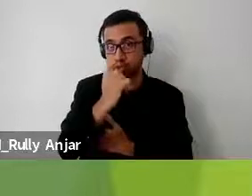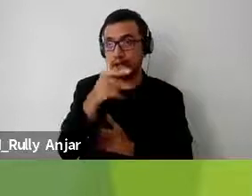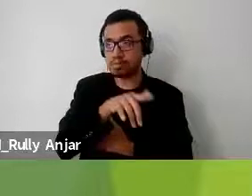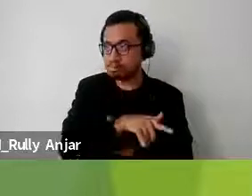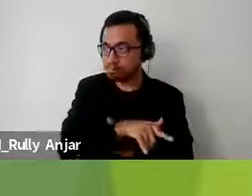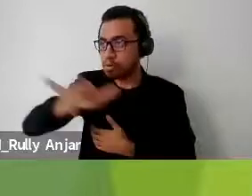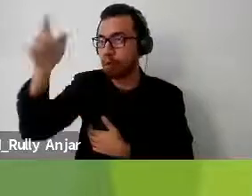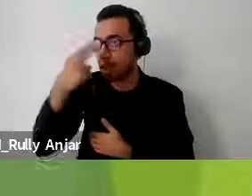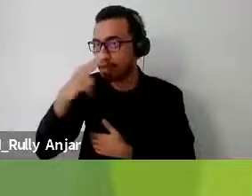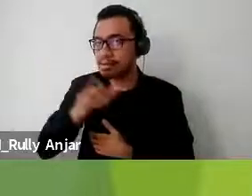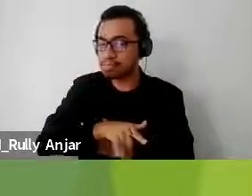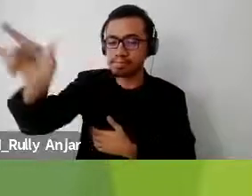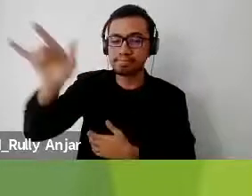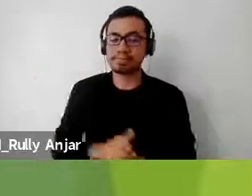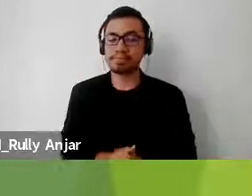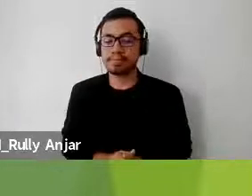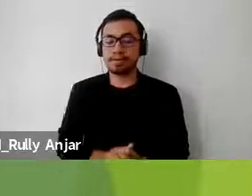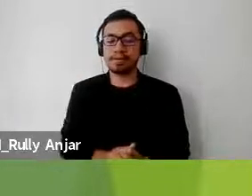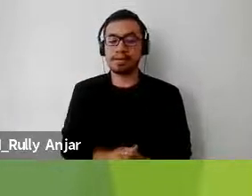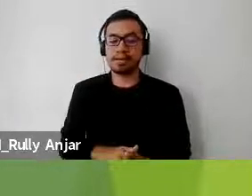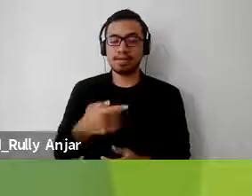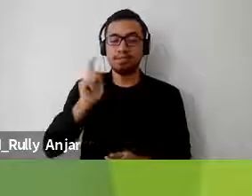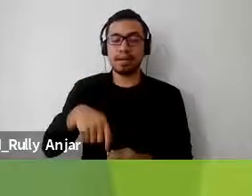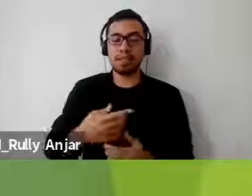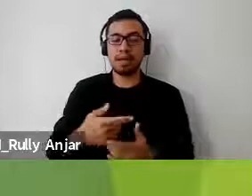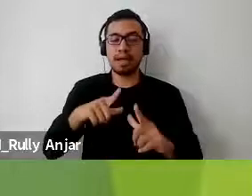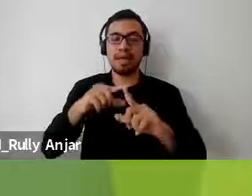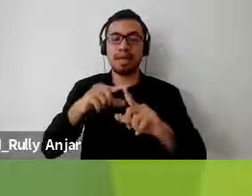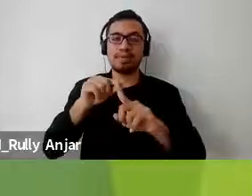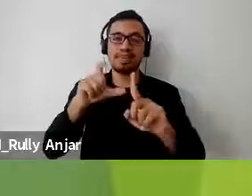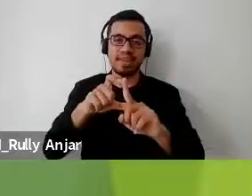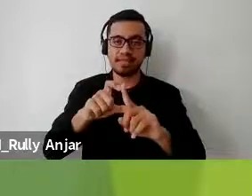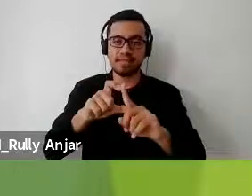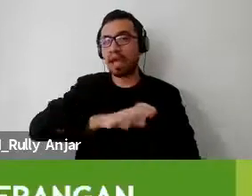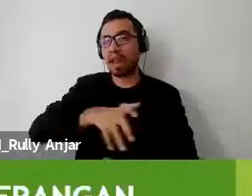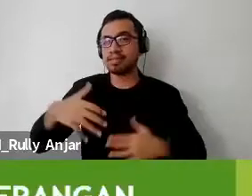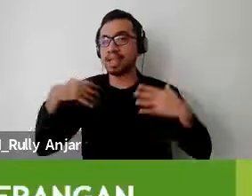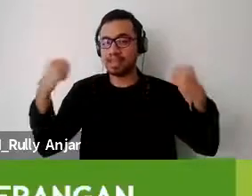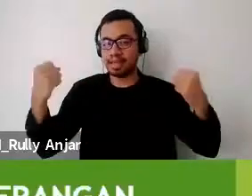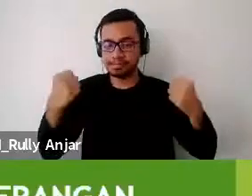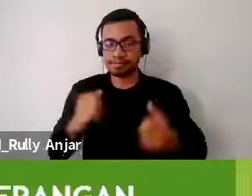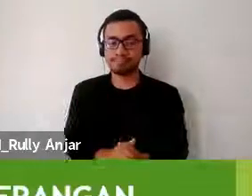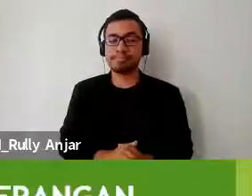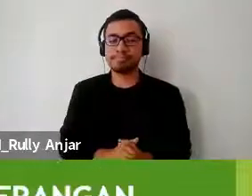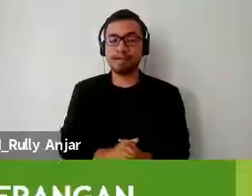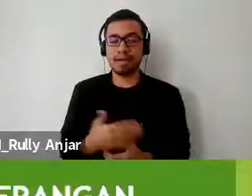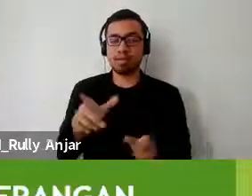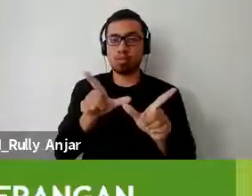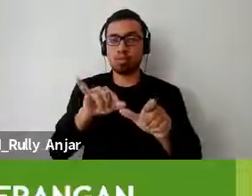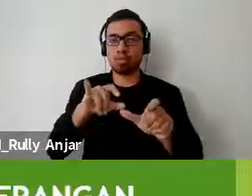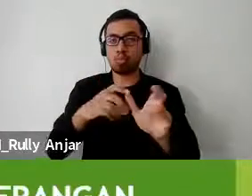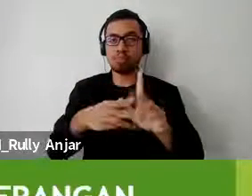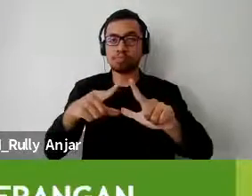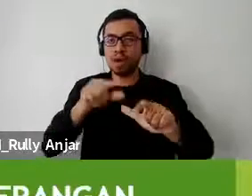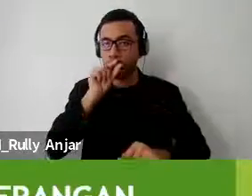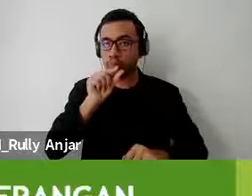penyediaan barang medis, pakai habis, dan alat kesehatan. Kemudian yang kedua, operasional wisma untuk tenaga kesehatan. Kemudian